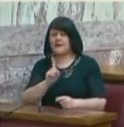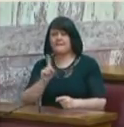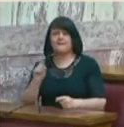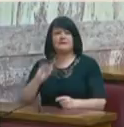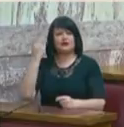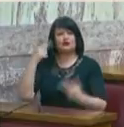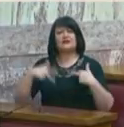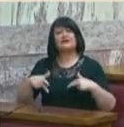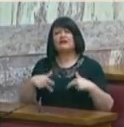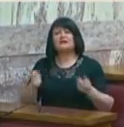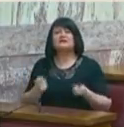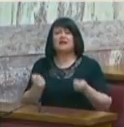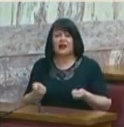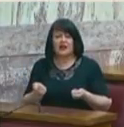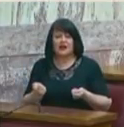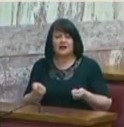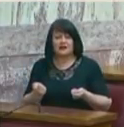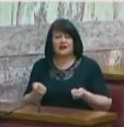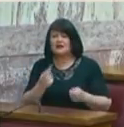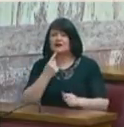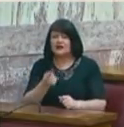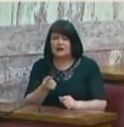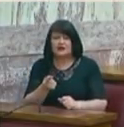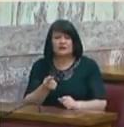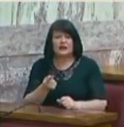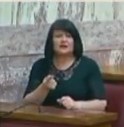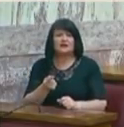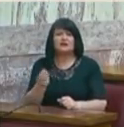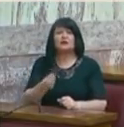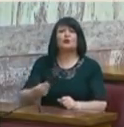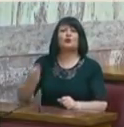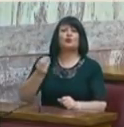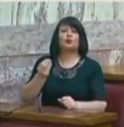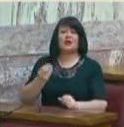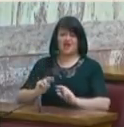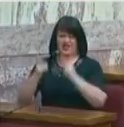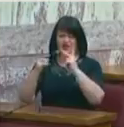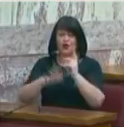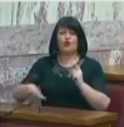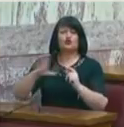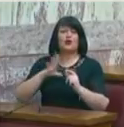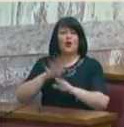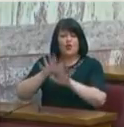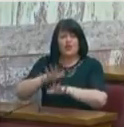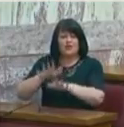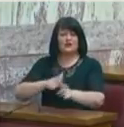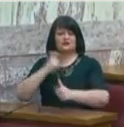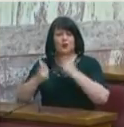οποία είχε αναγάγει ως μεγαλύτερο εχθρό της τον ίδιο τον λαό τότε και τις διαδηλώσεις και τις